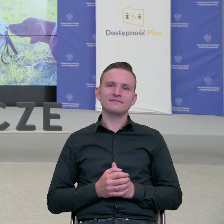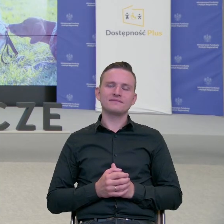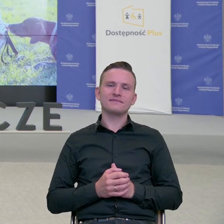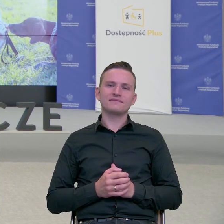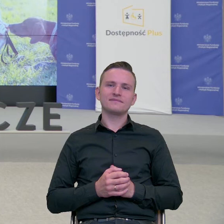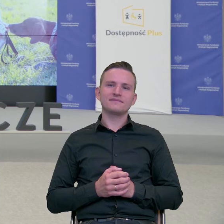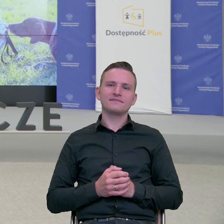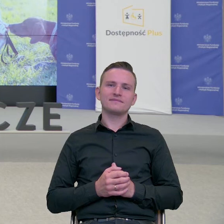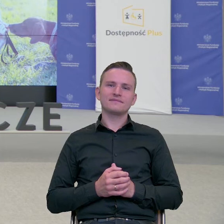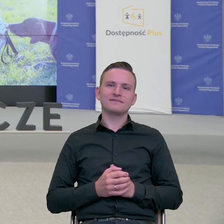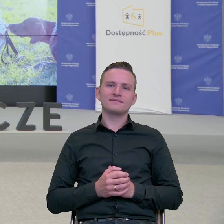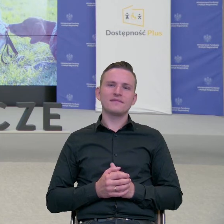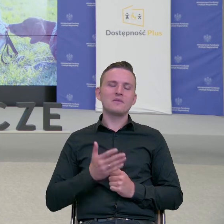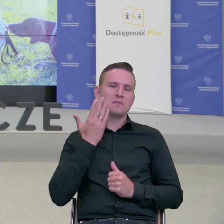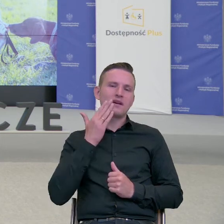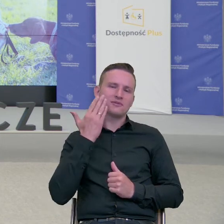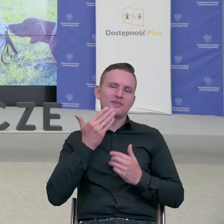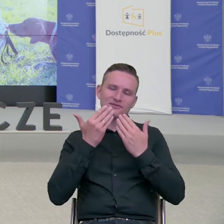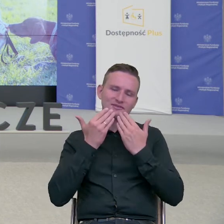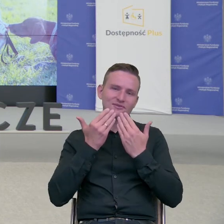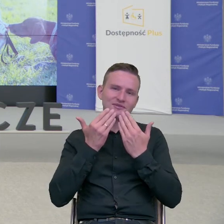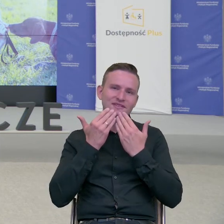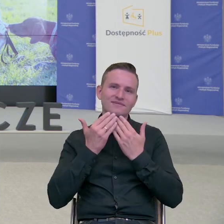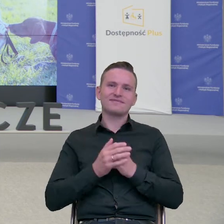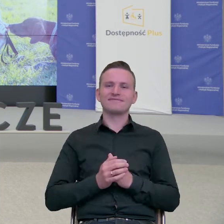Daliście radę, super. Dziękuję.